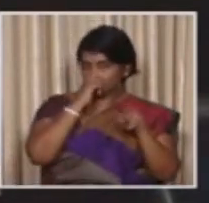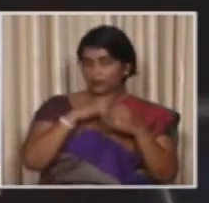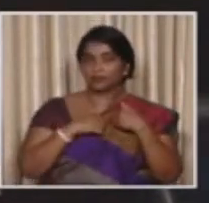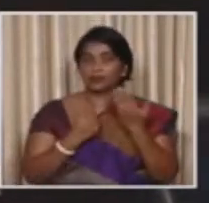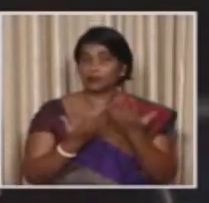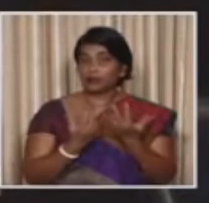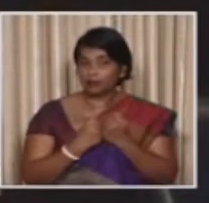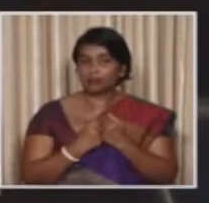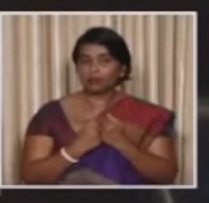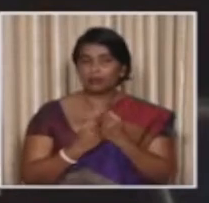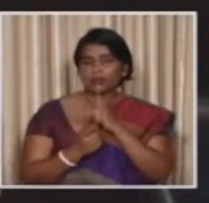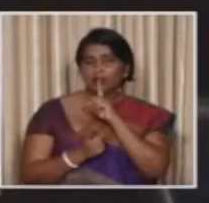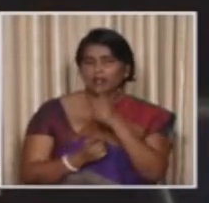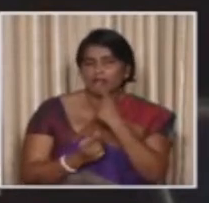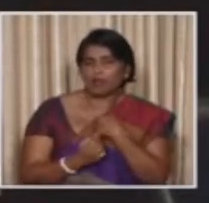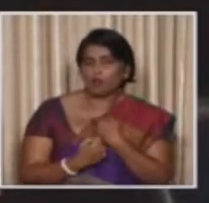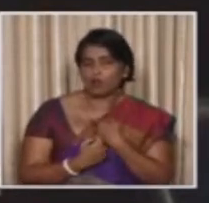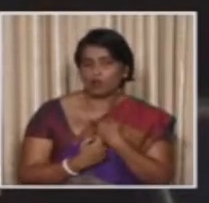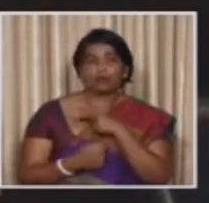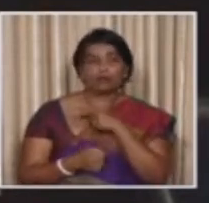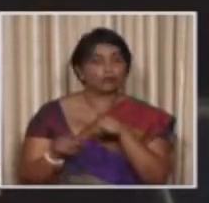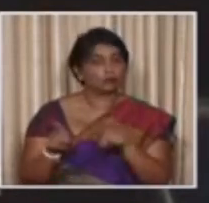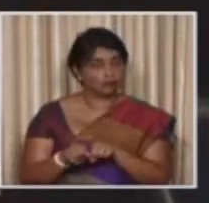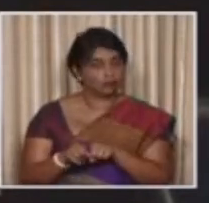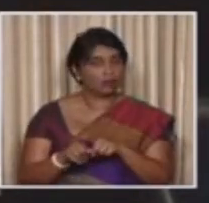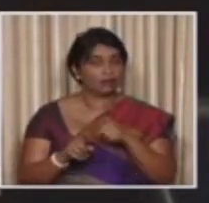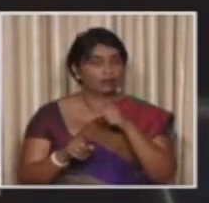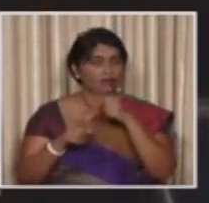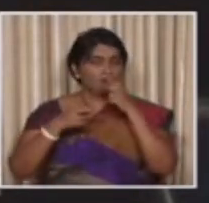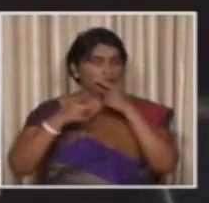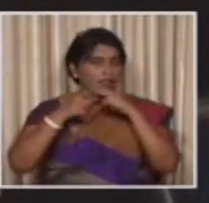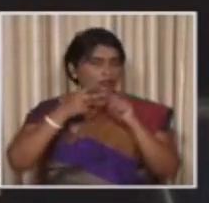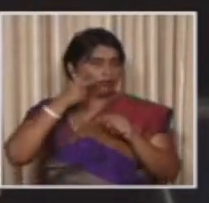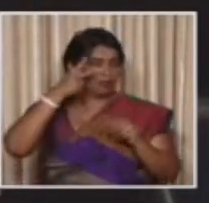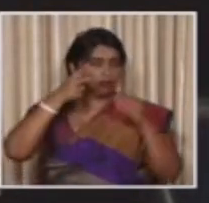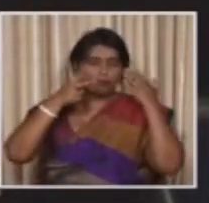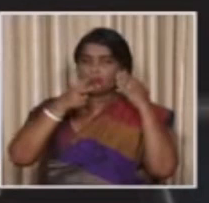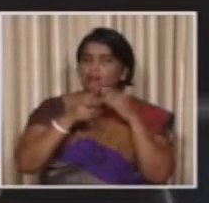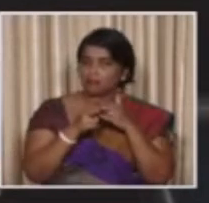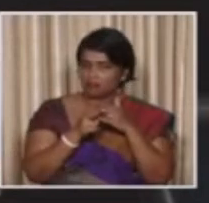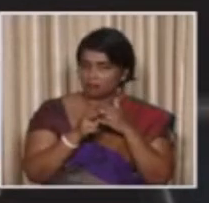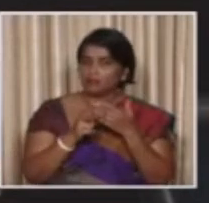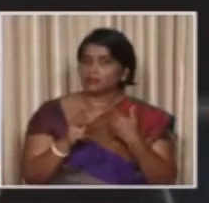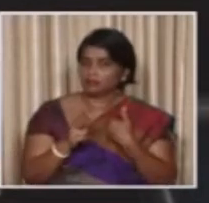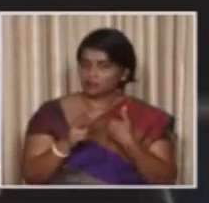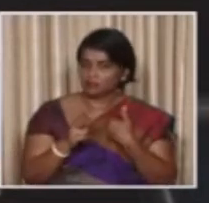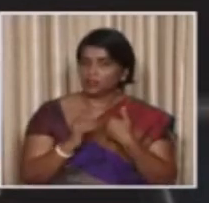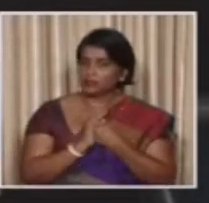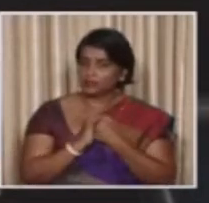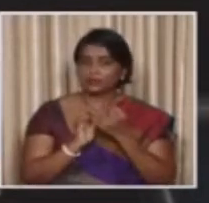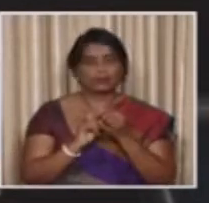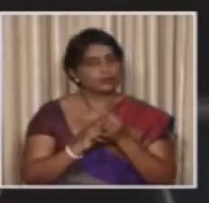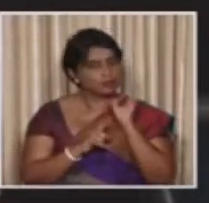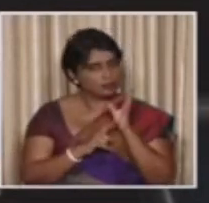අපට ලැබෙන සංඥාව මොකක්ද? එනිසා මෙන්න මේ දෙක ඇතුලේ ඉඳගෙන අපි කරු